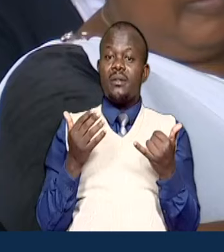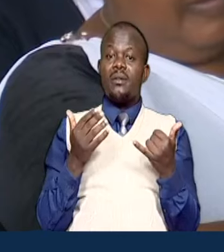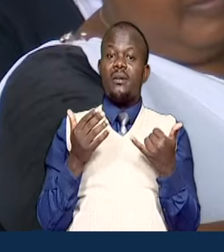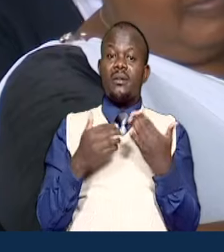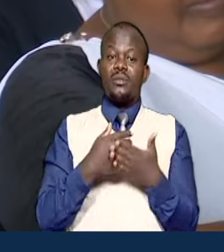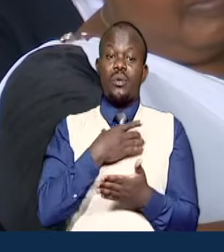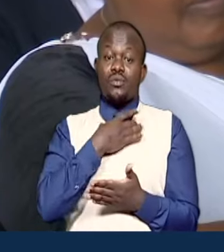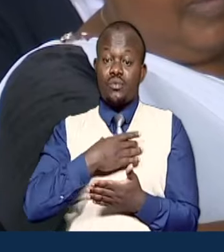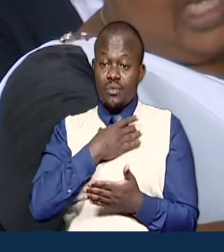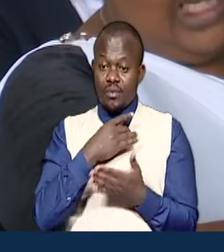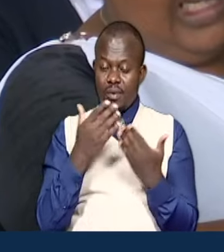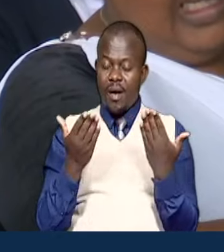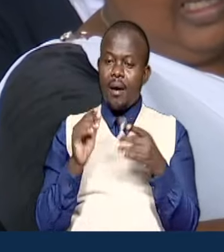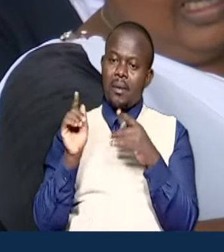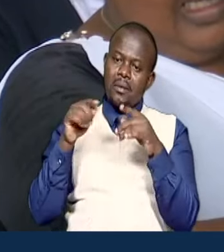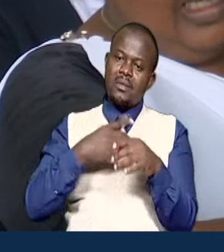tugasurwa,